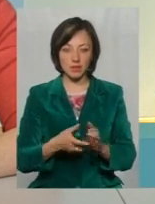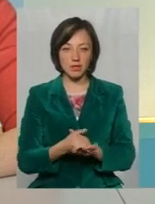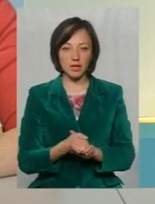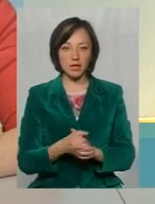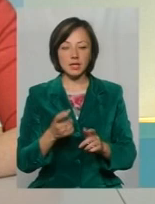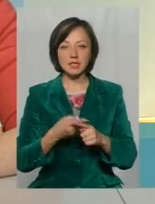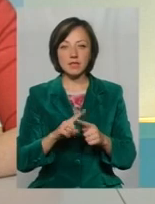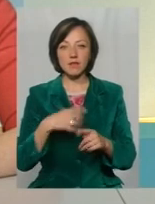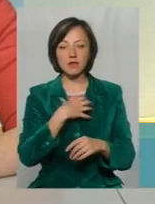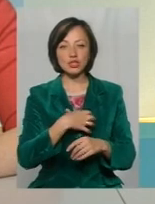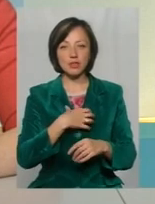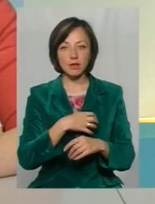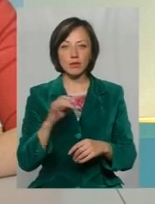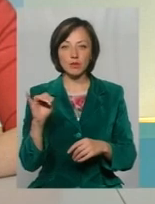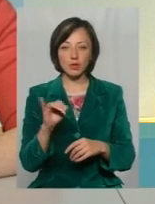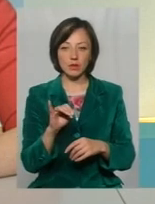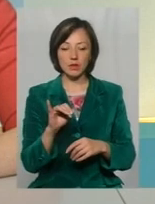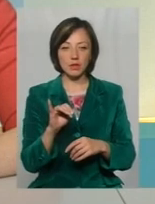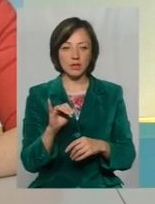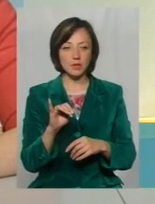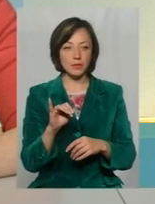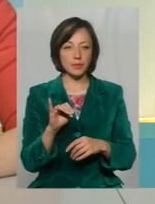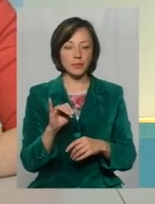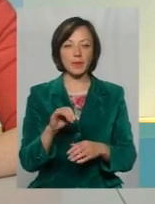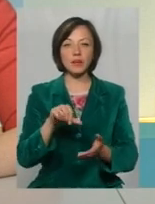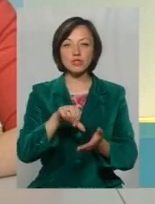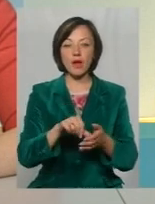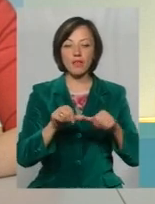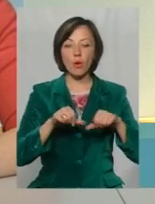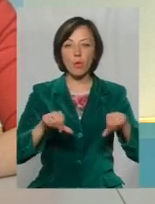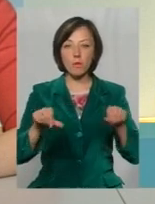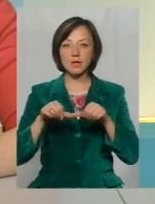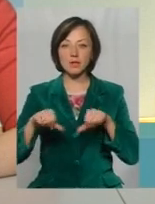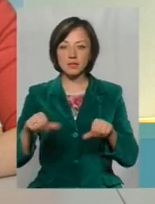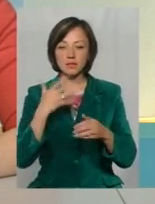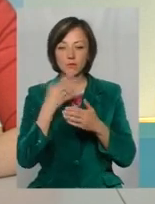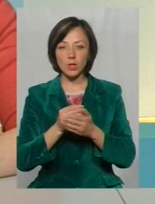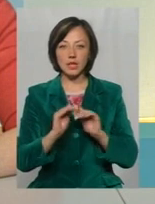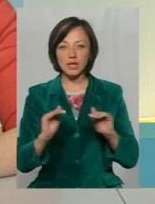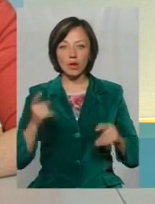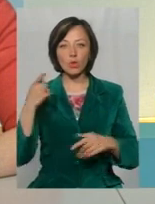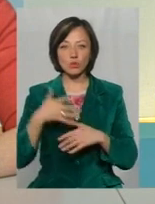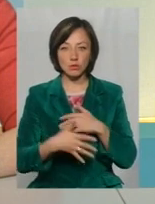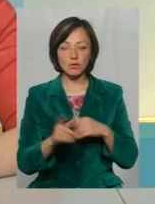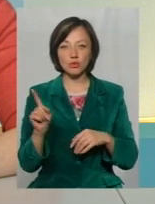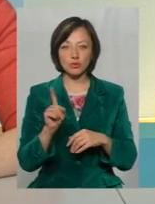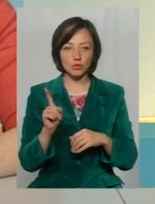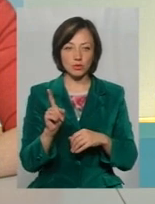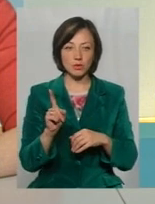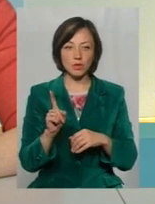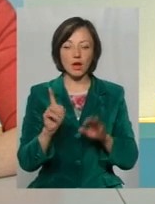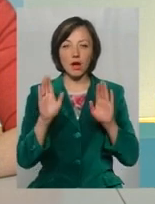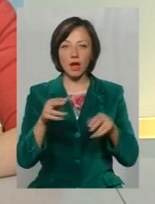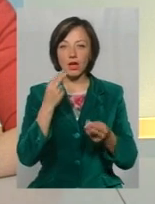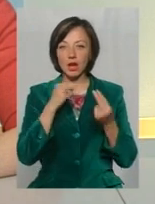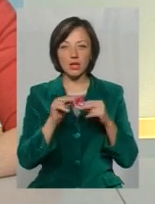це досить важливо, і ті члени комісії, які мають своїх дітей, вони розуміють, що хай